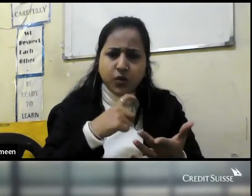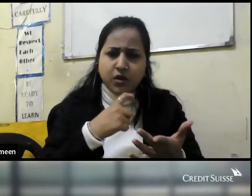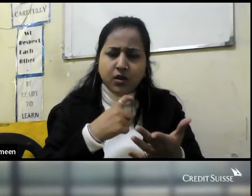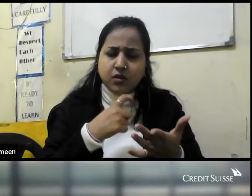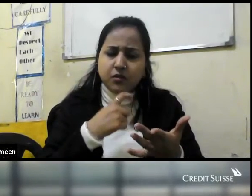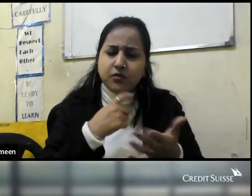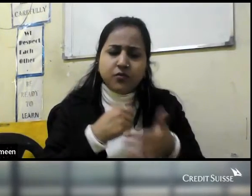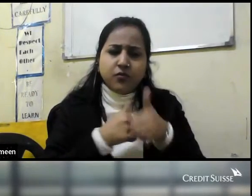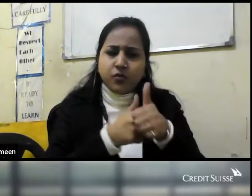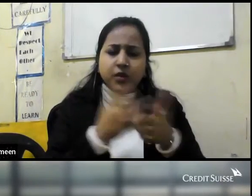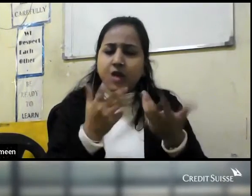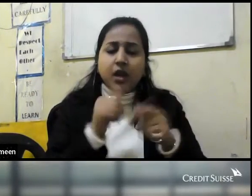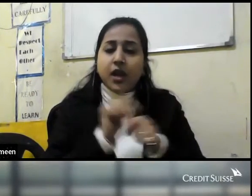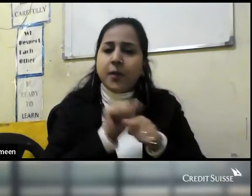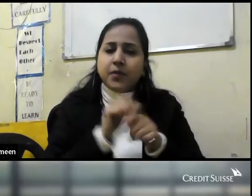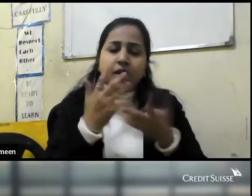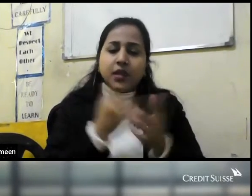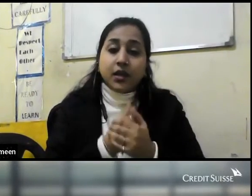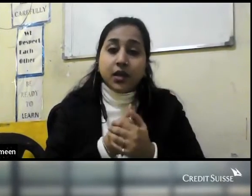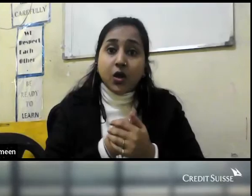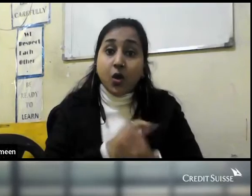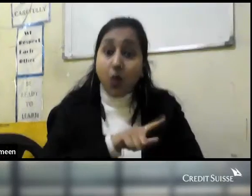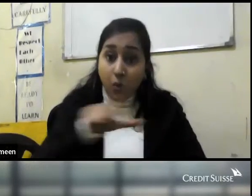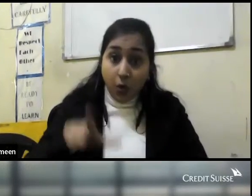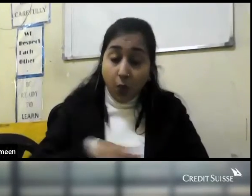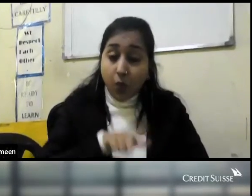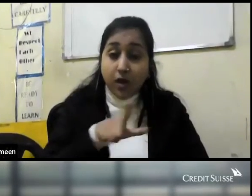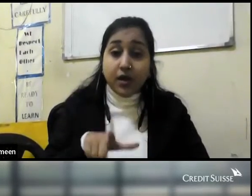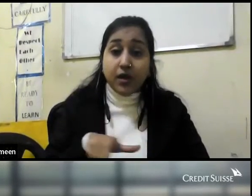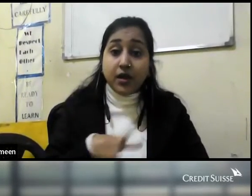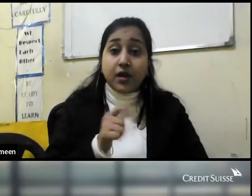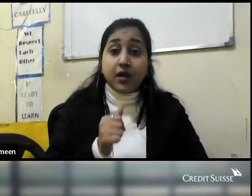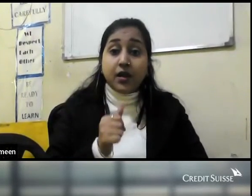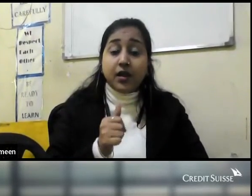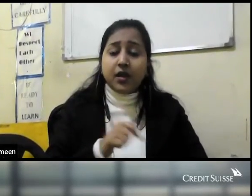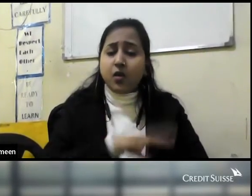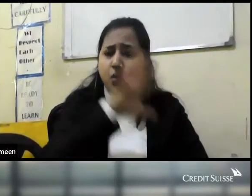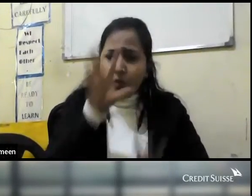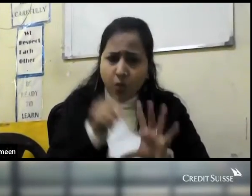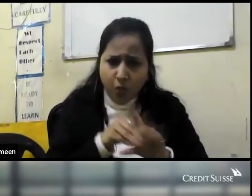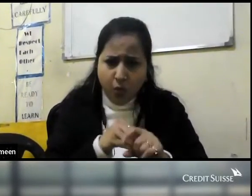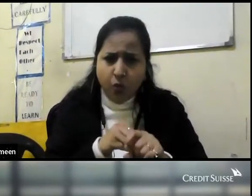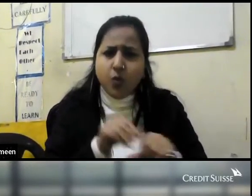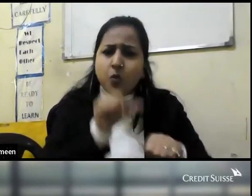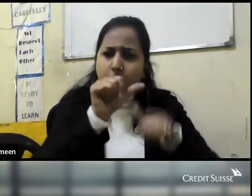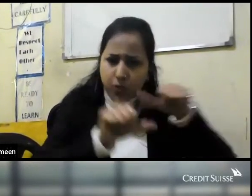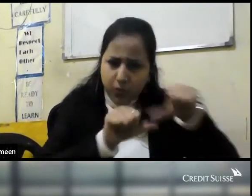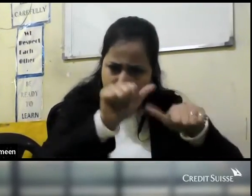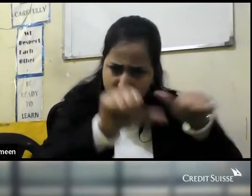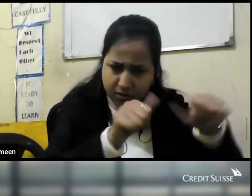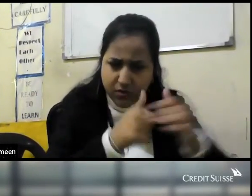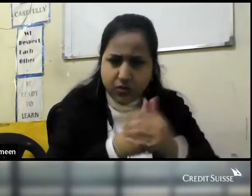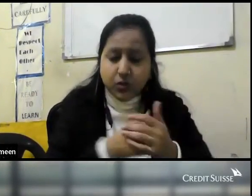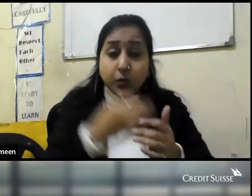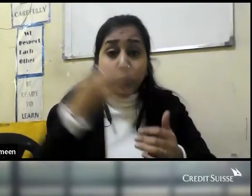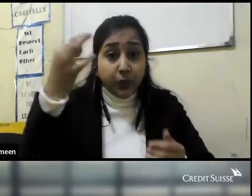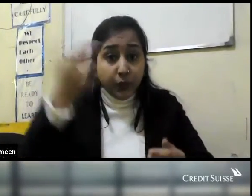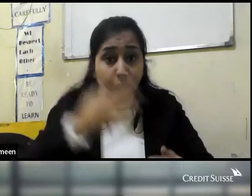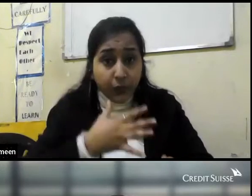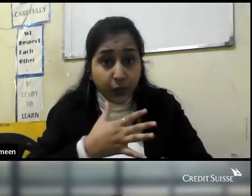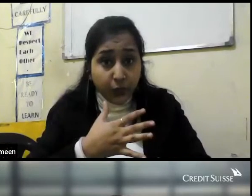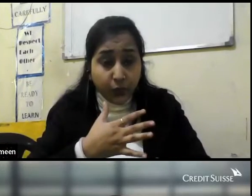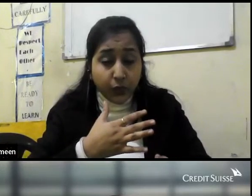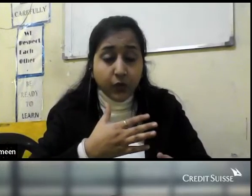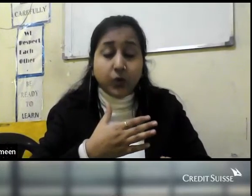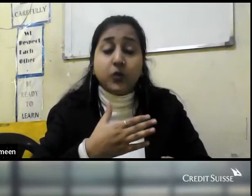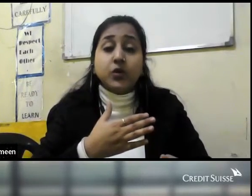एक्टिवेशन, सो एज अगेंस्ट लोकल इकोनॉमिक डेवलपमेंट, जहां पर एक पूरे प्रक्रिया को फिर एक नई तरीके से स्टार्ट करना